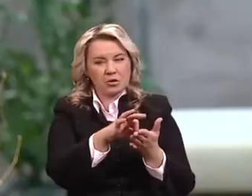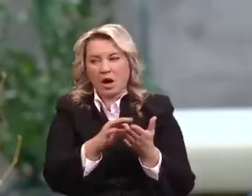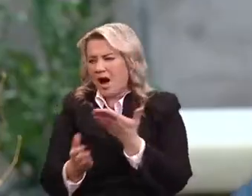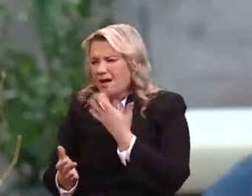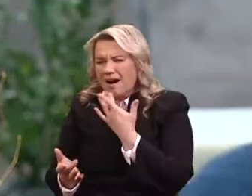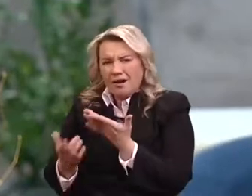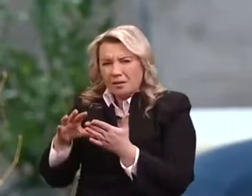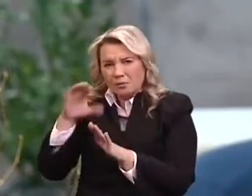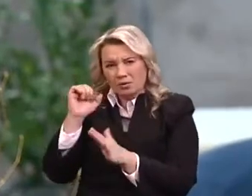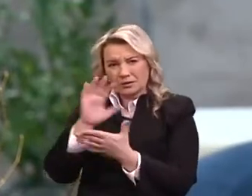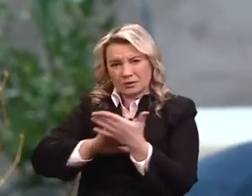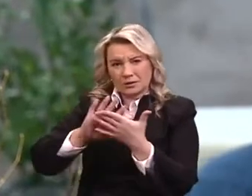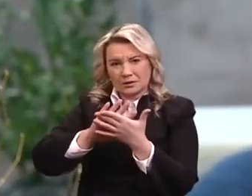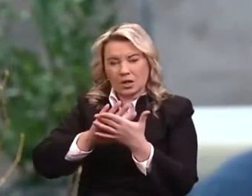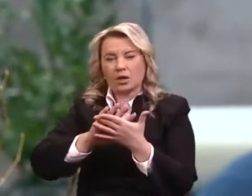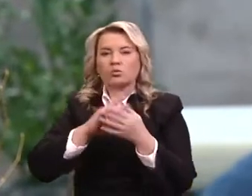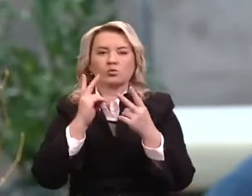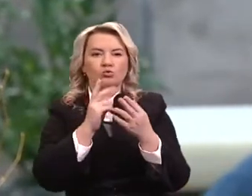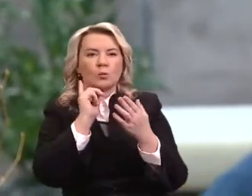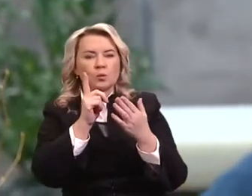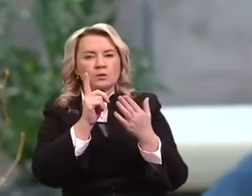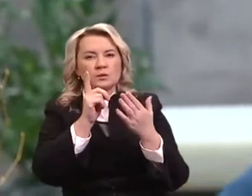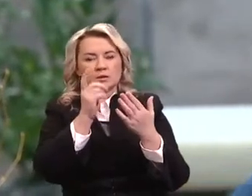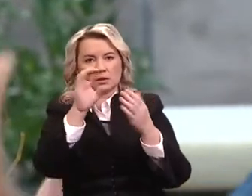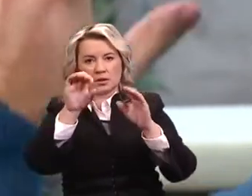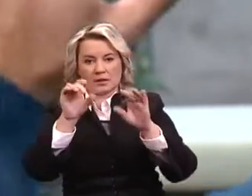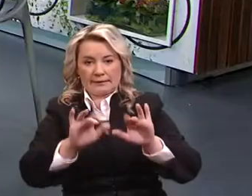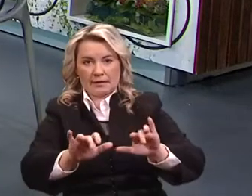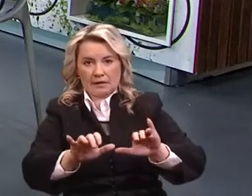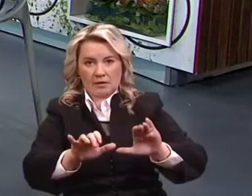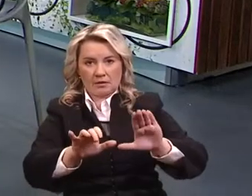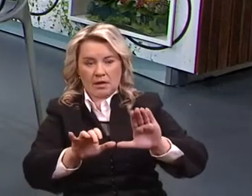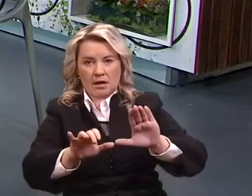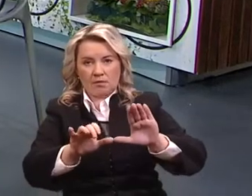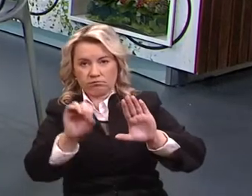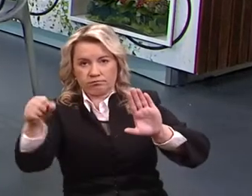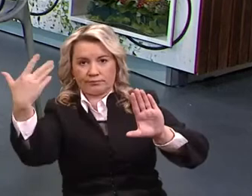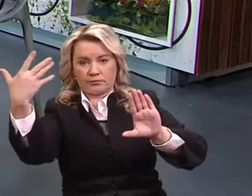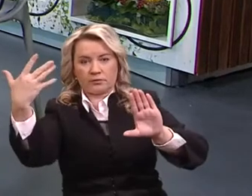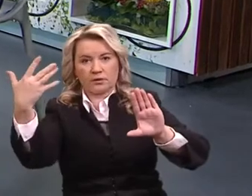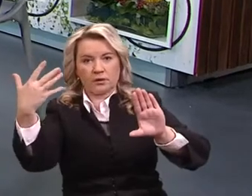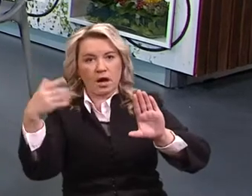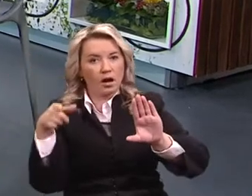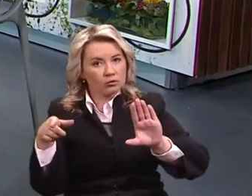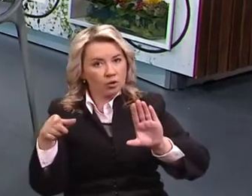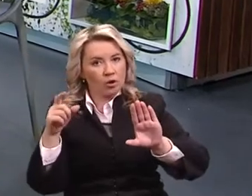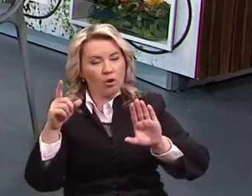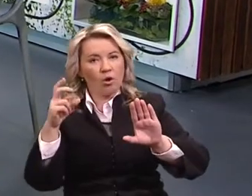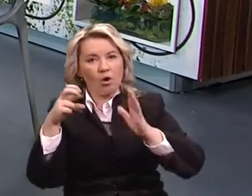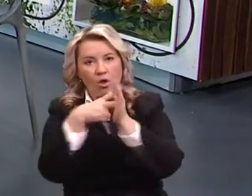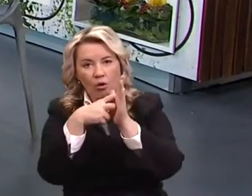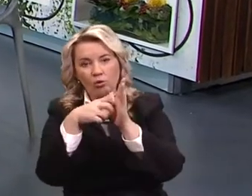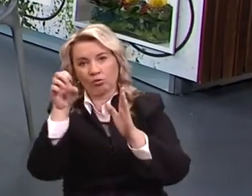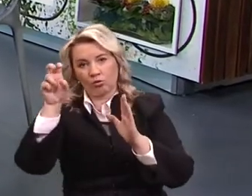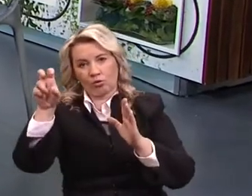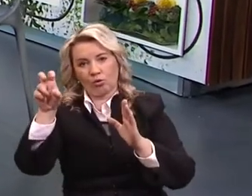mě to přehodí vyhodí, na se, vyhodí se druhé okno. Nebo se ano, úplně ta stránka vyruší, objeví se nová, která právě bude mít to logo a emblem tady